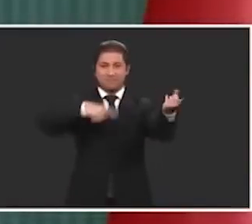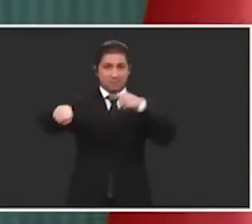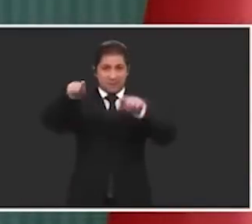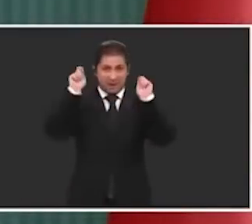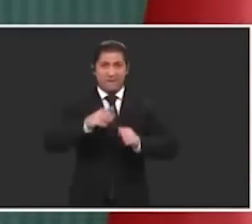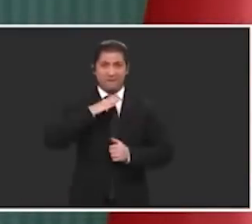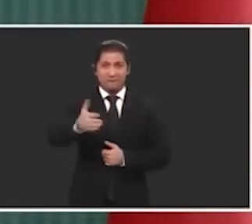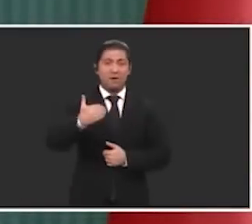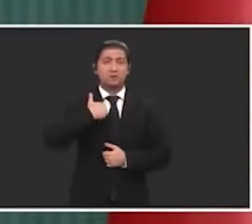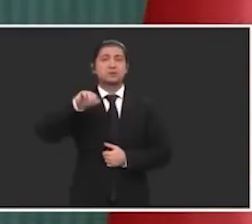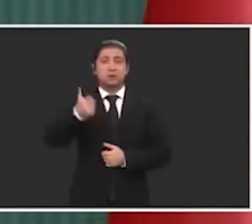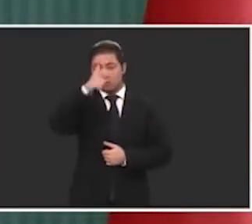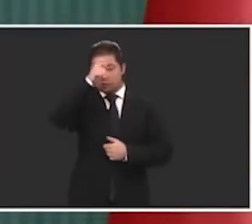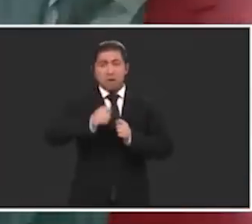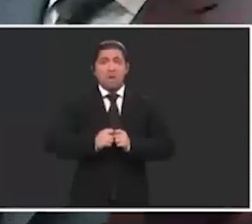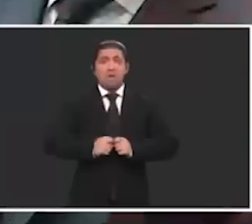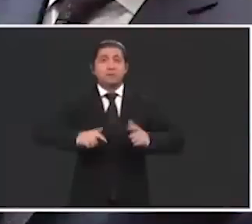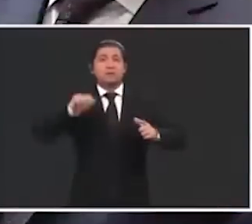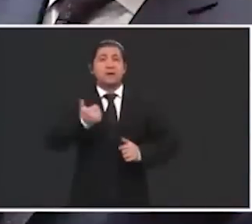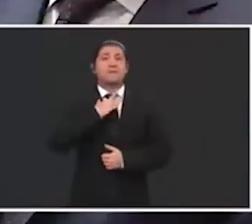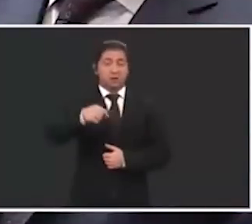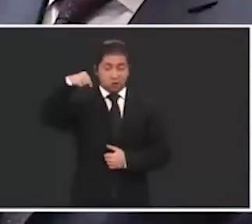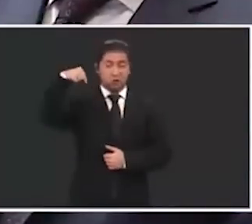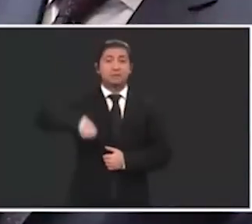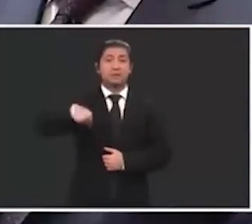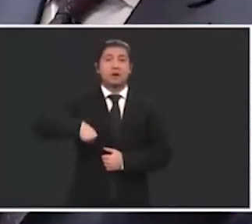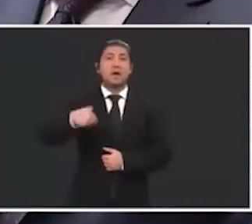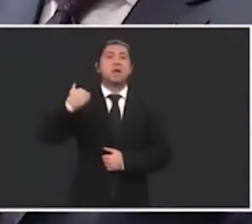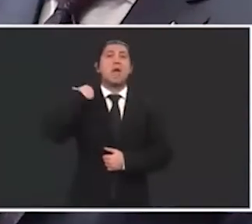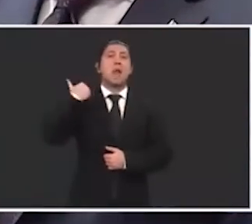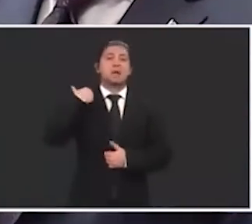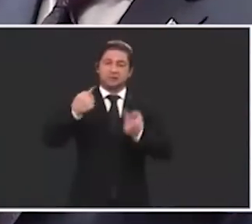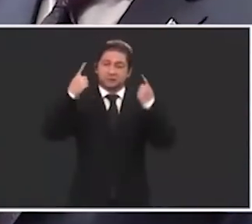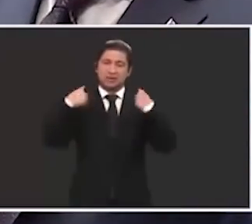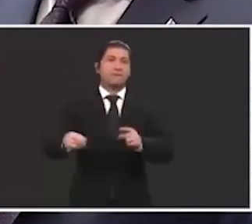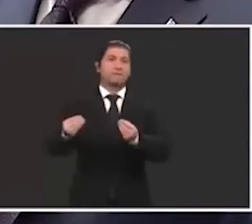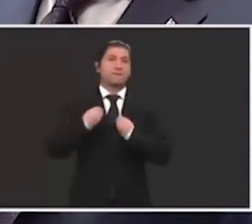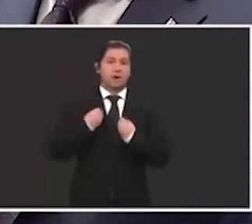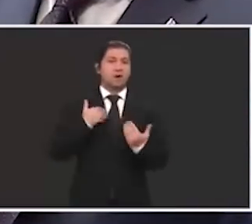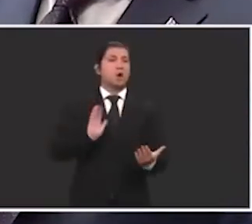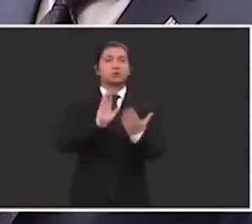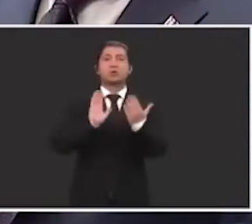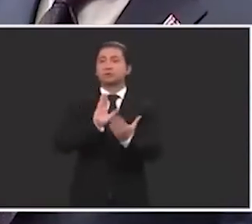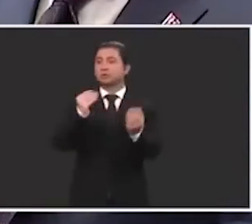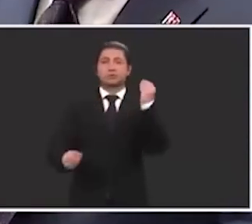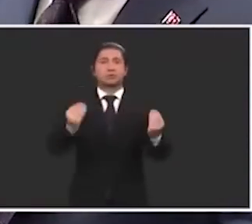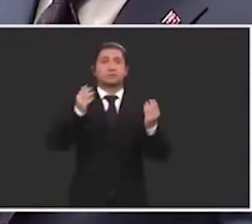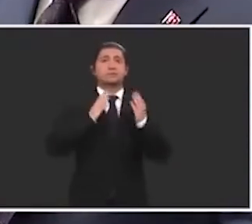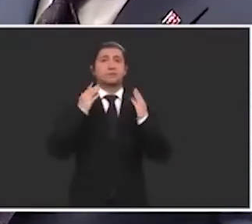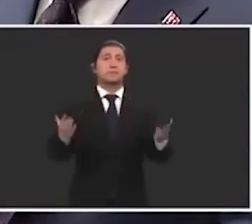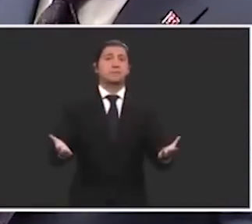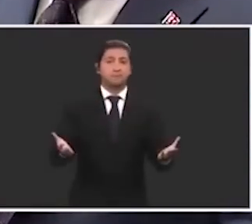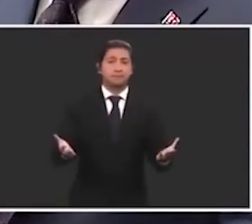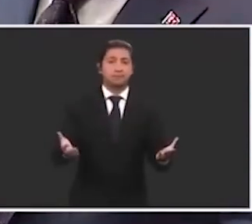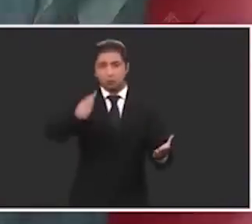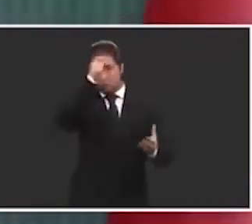geliştiricilerinden biri haline geldik. Şimdi yeni sınamalarla karşı karşıyayız.